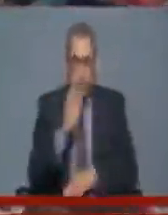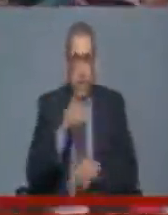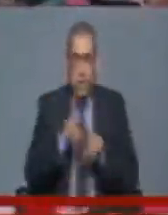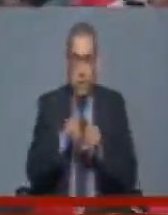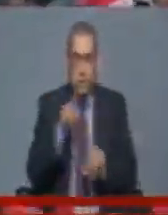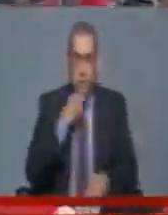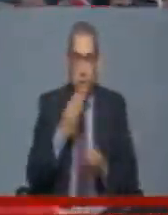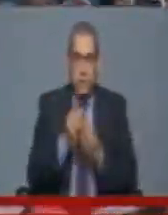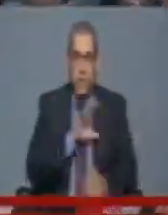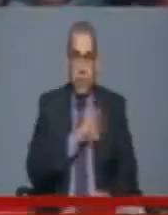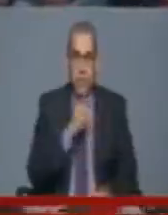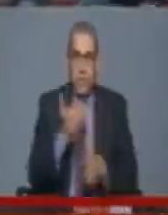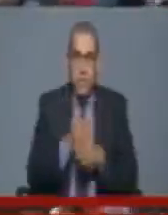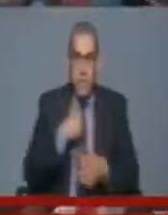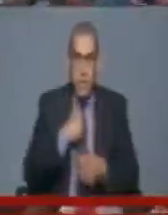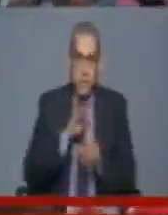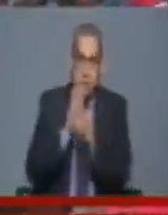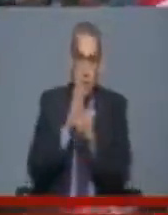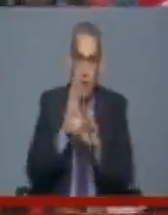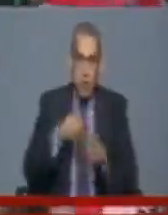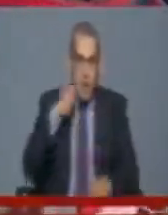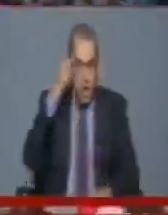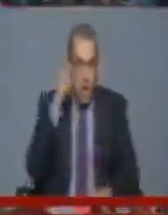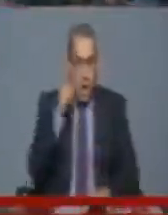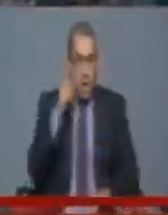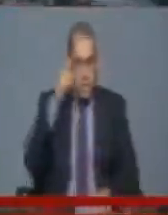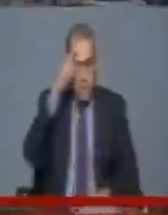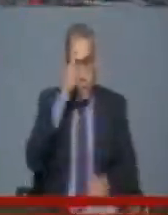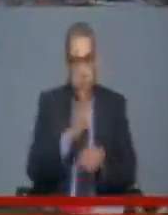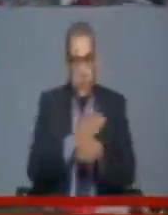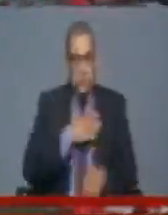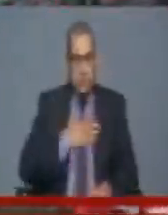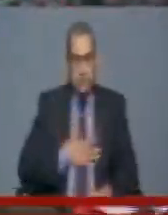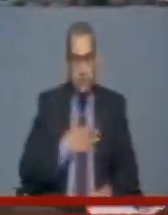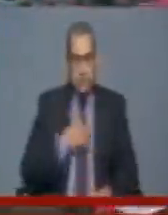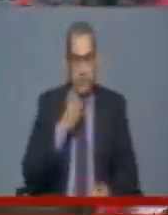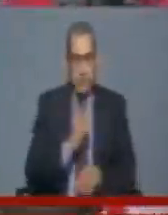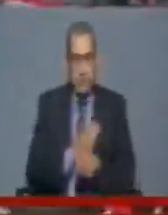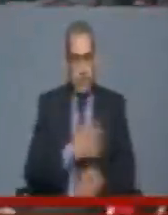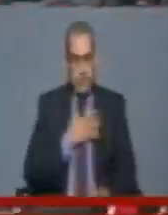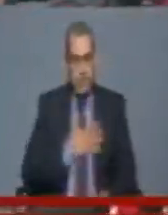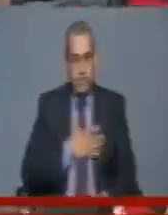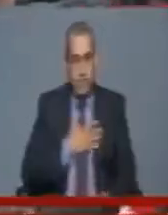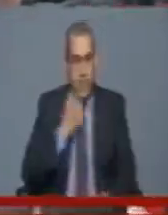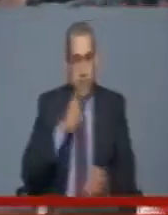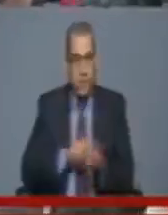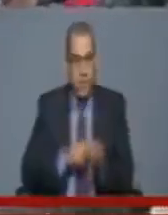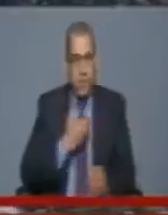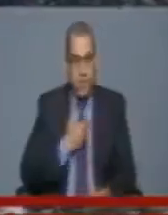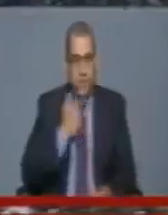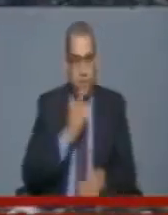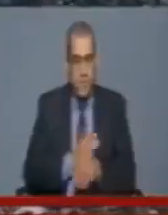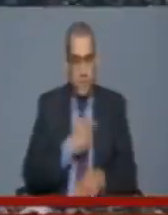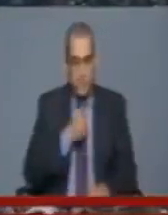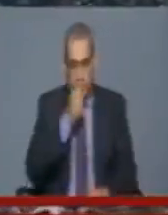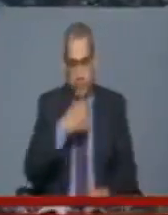بأننا نعلم جيدا ما تعيشون فيه ونعلم أيضا ونتألم معكم ومعكم حتى أن تنتهي